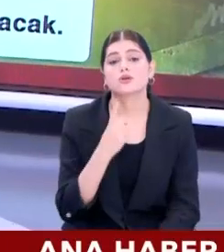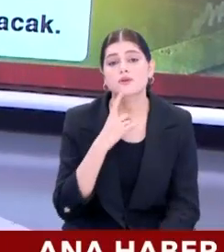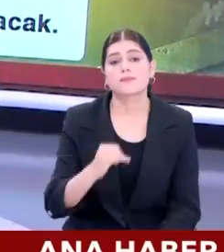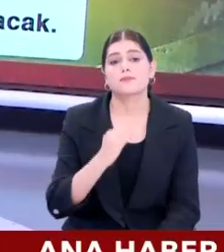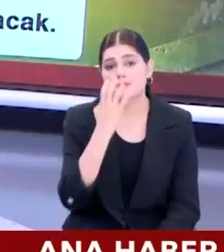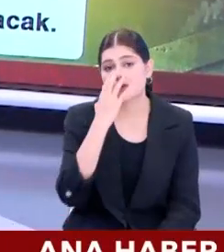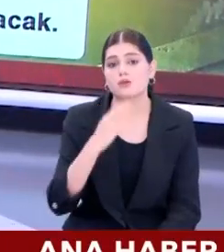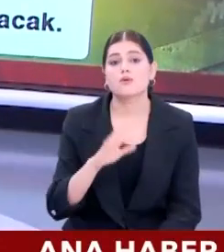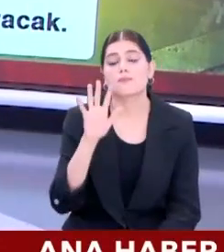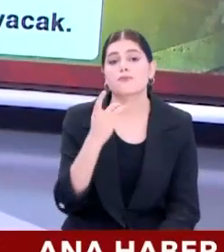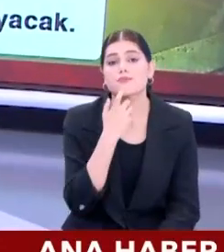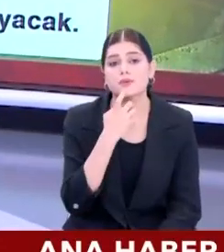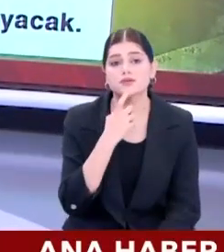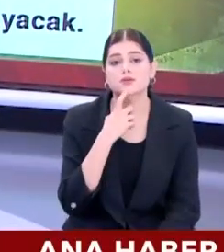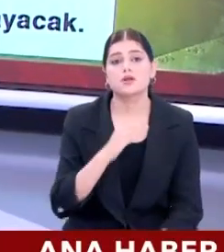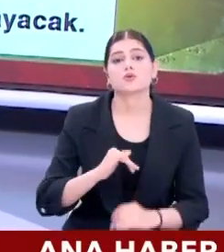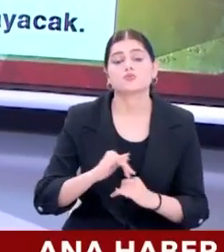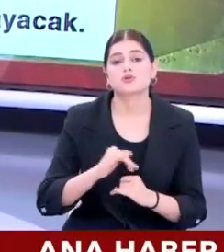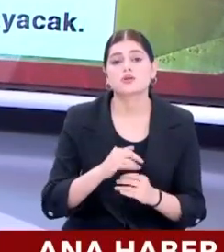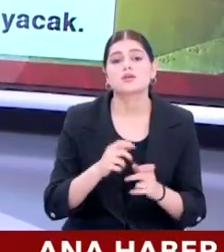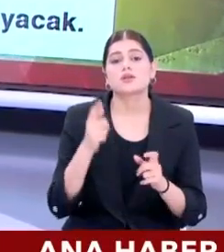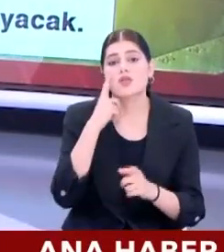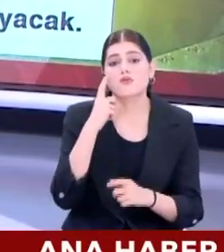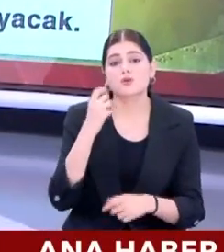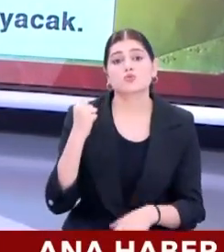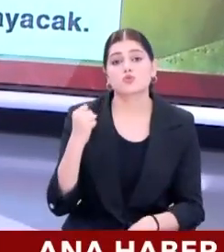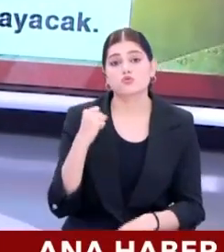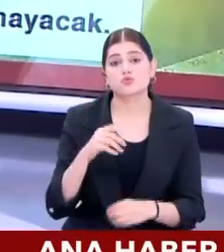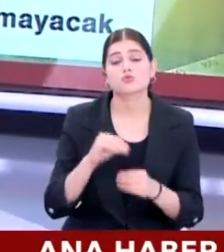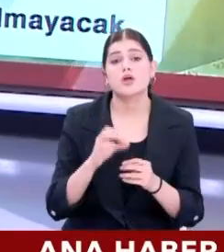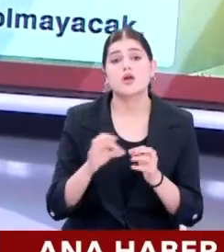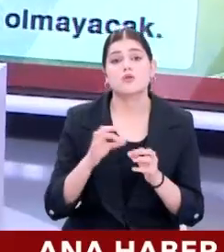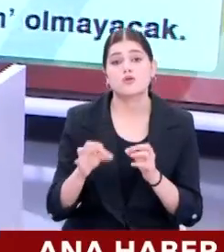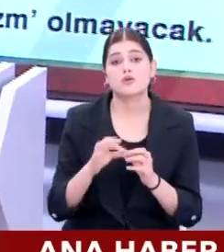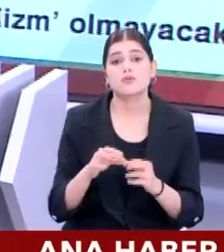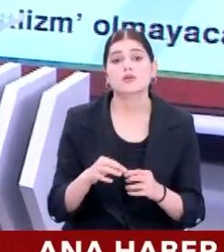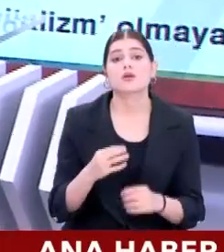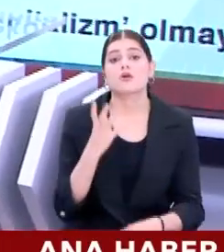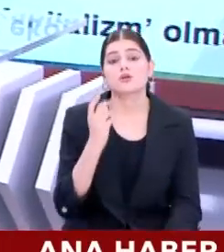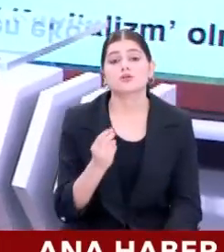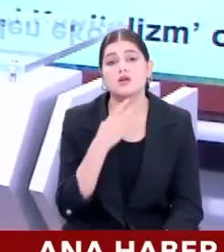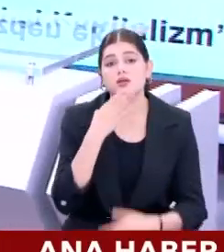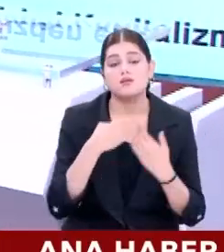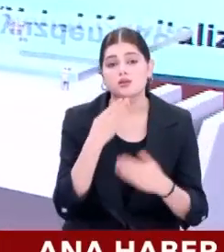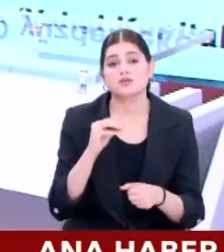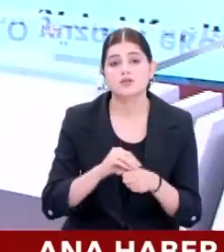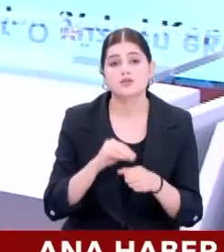bu Önümüzdeki 5 yıl bu süreç için devletin gücünün son cümleye ekonomide ne kadar etkin olacağının anlaşılması açısından